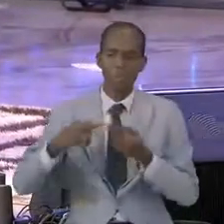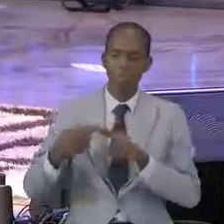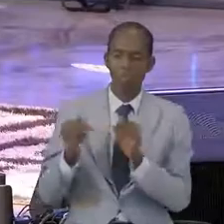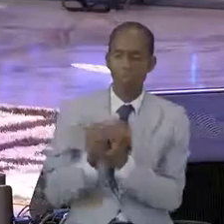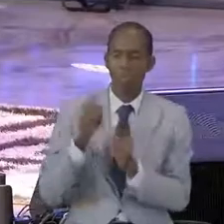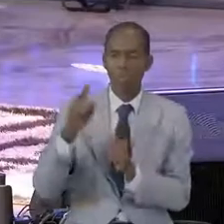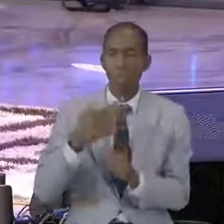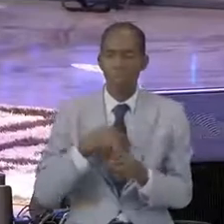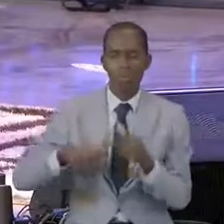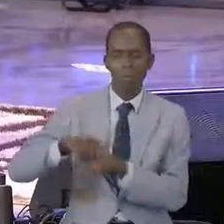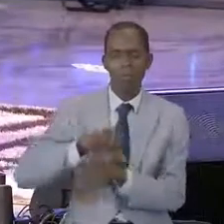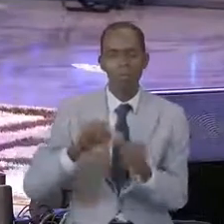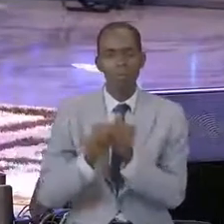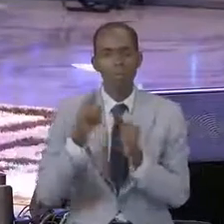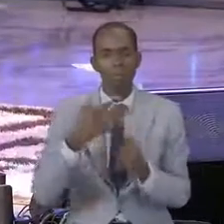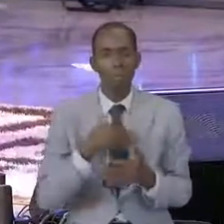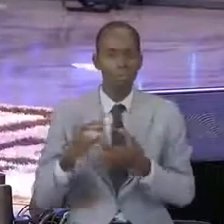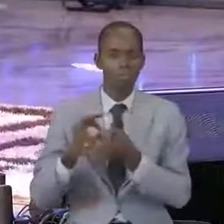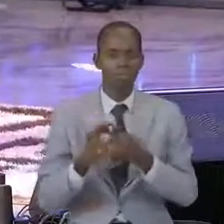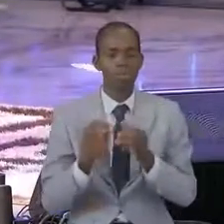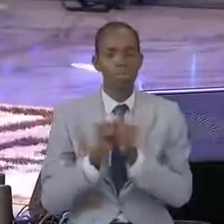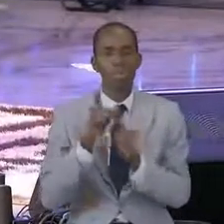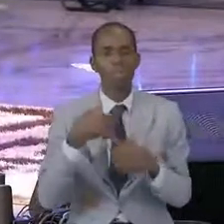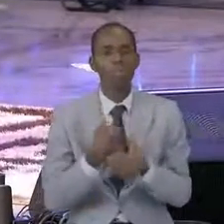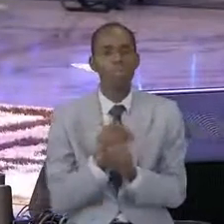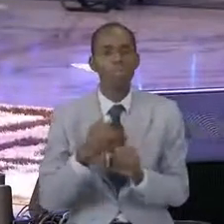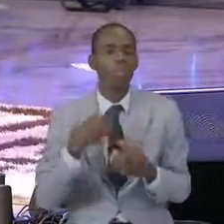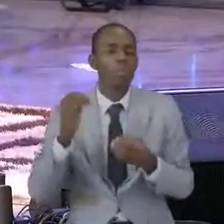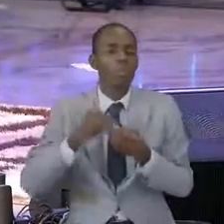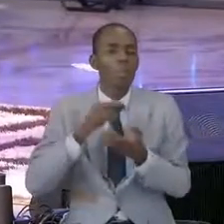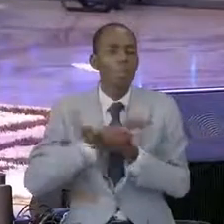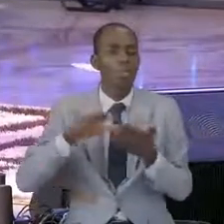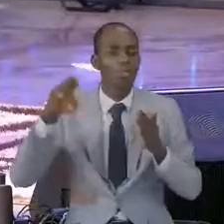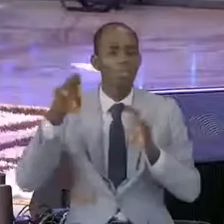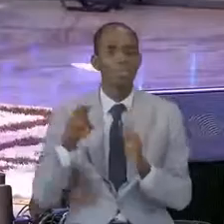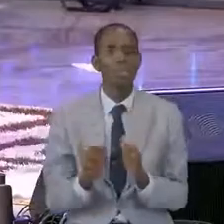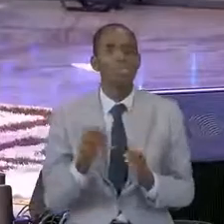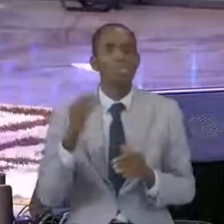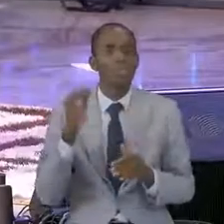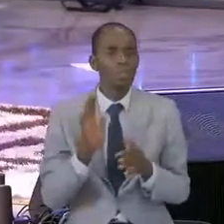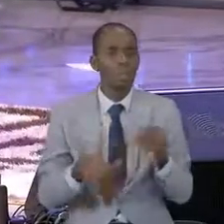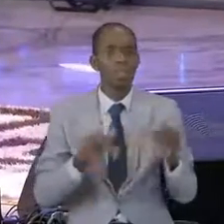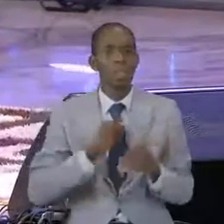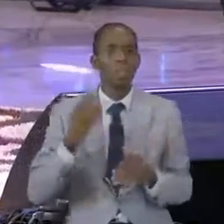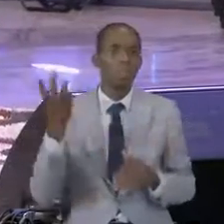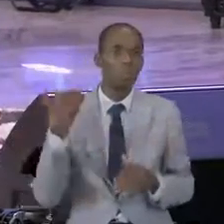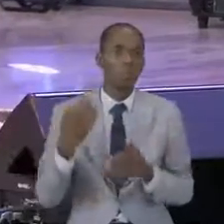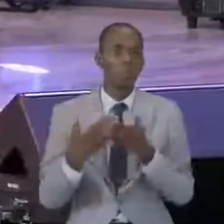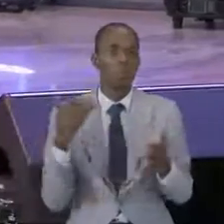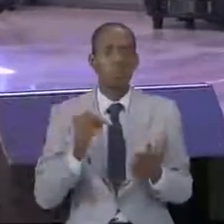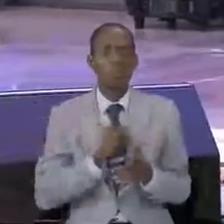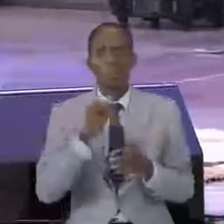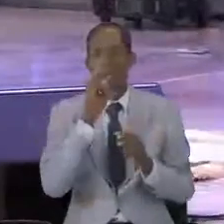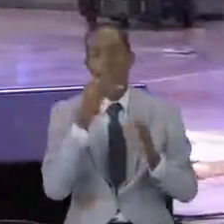m'a rendu encore plus conscient plus consciente la justice de la justice et de la sainteté plus